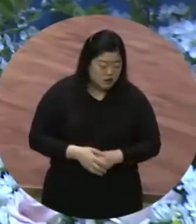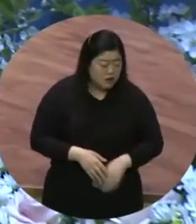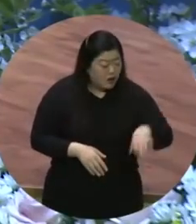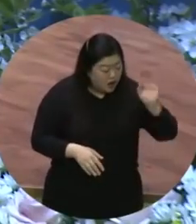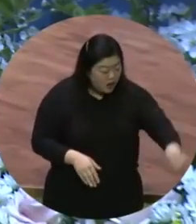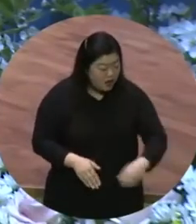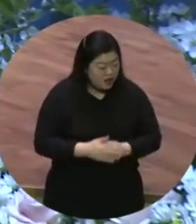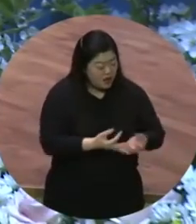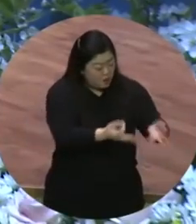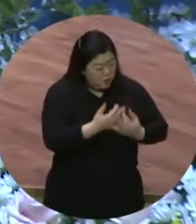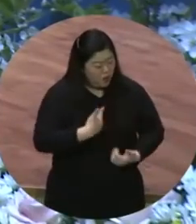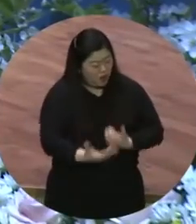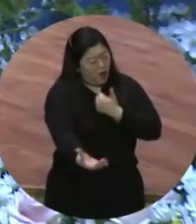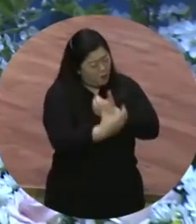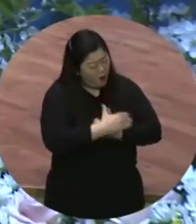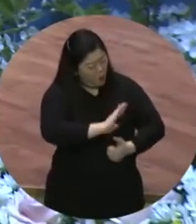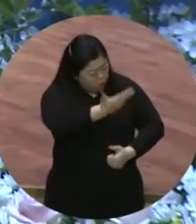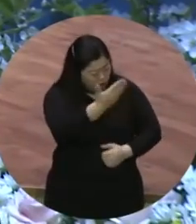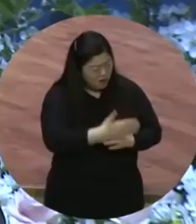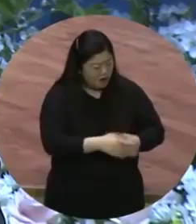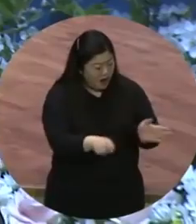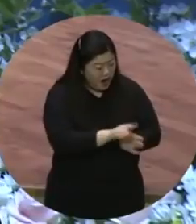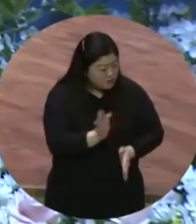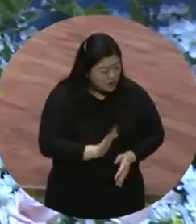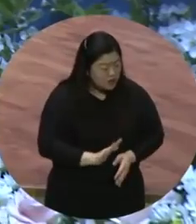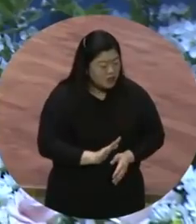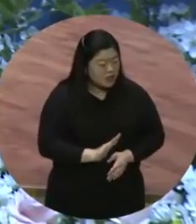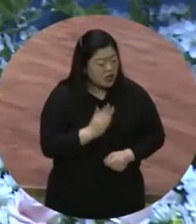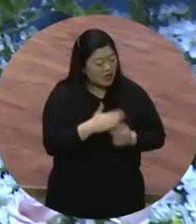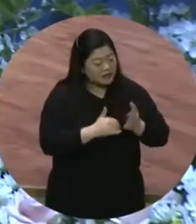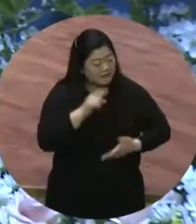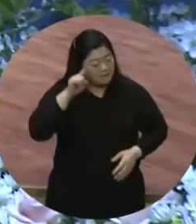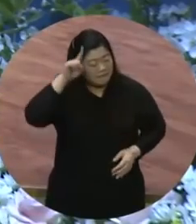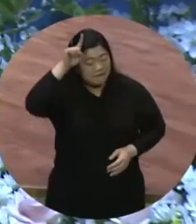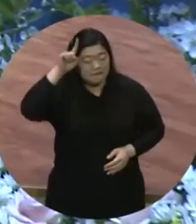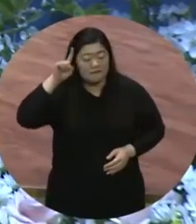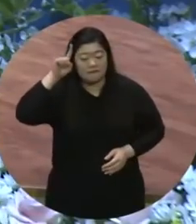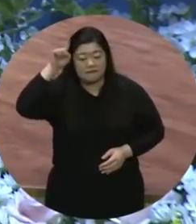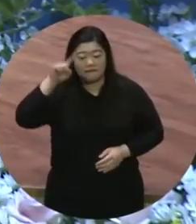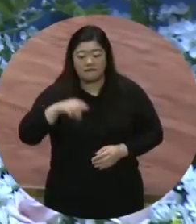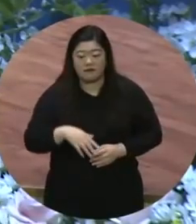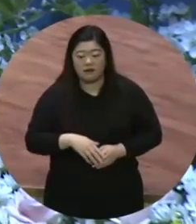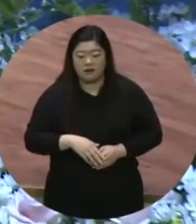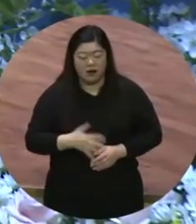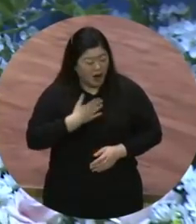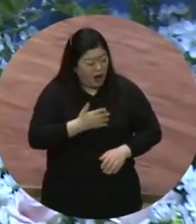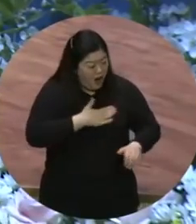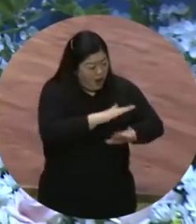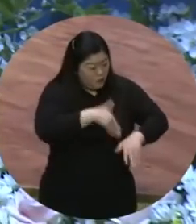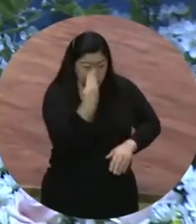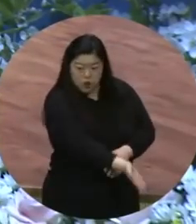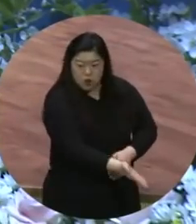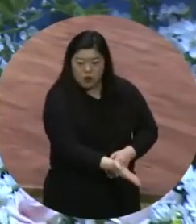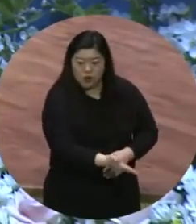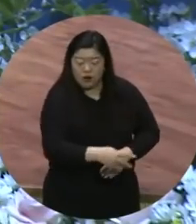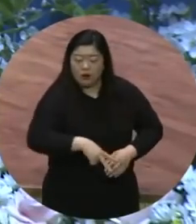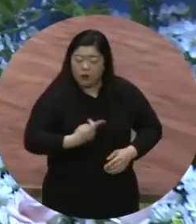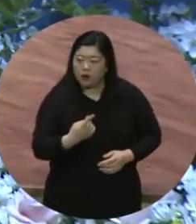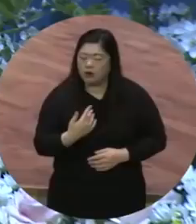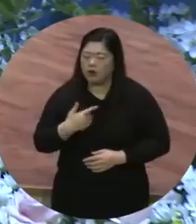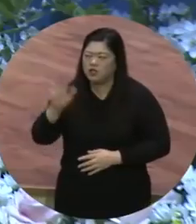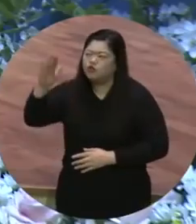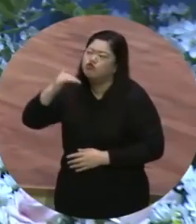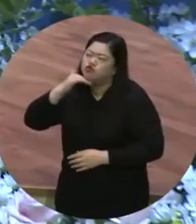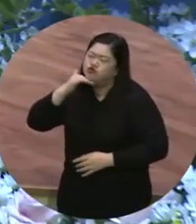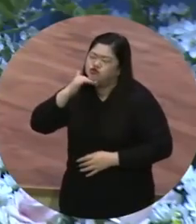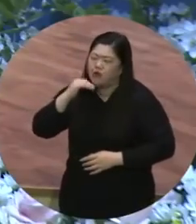맡기라 그랬잖아요. 맡기라, 안 맡겨. 지가 하나님이야. 지가 해결자야. 지금 해결하려고 그래, 지 인생을.